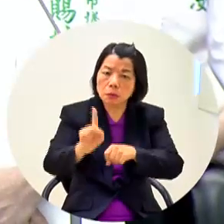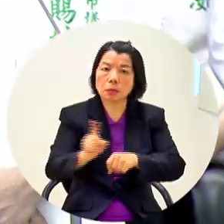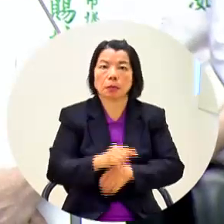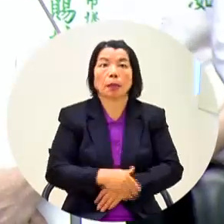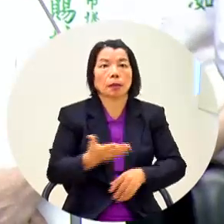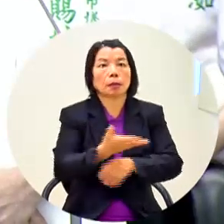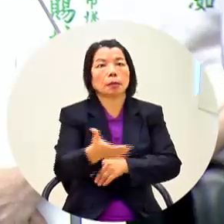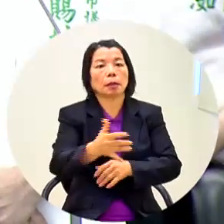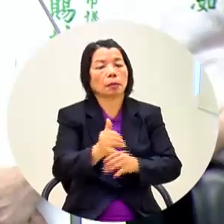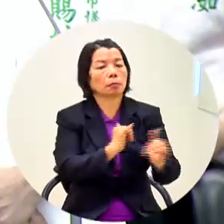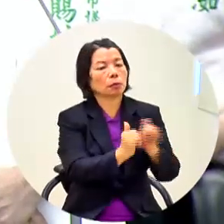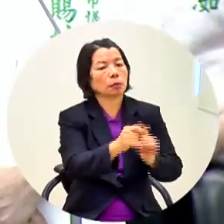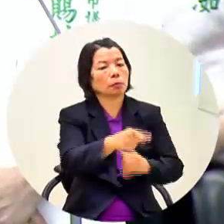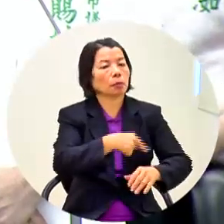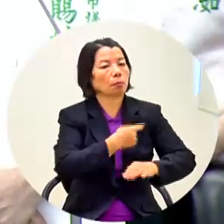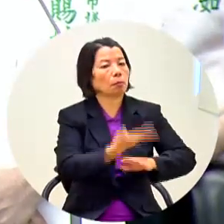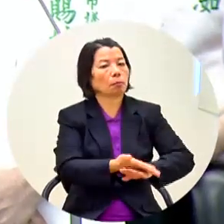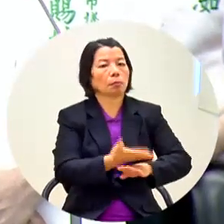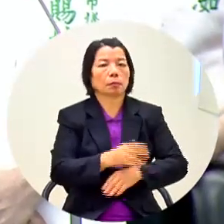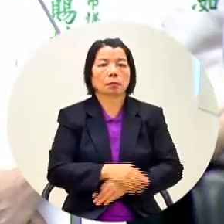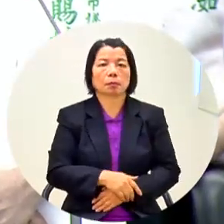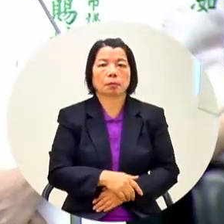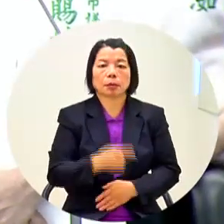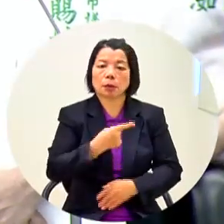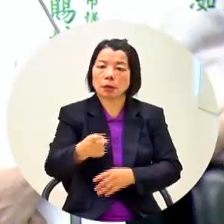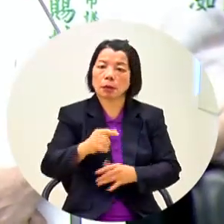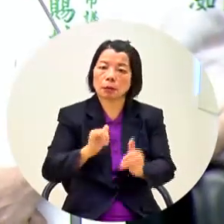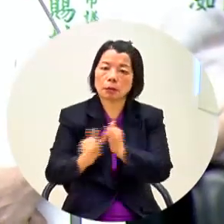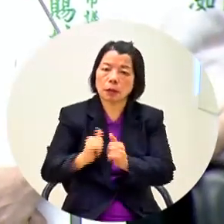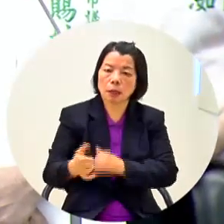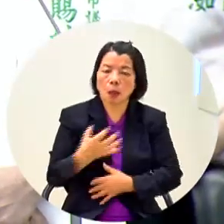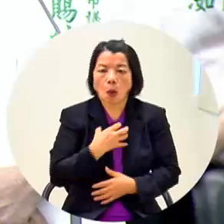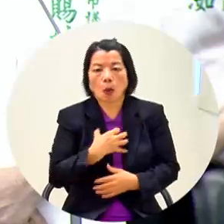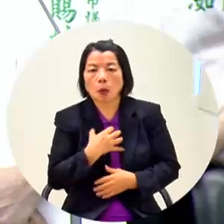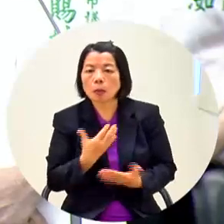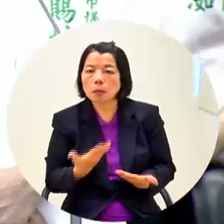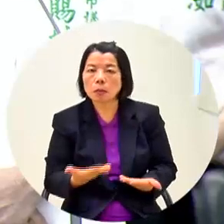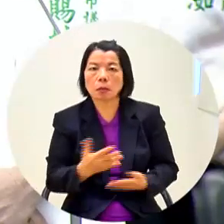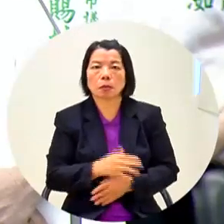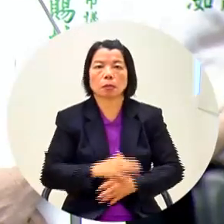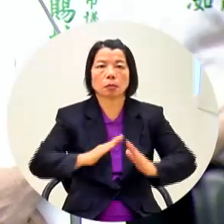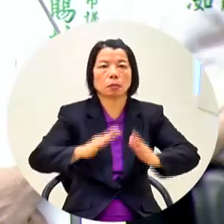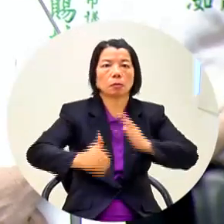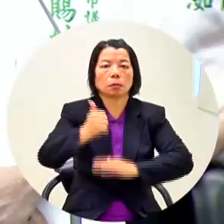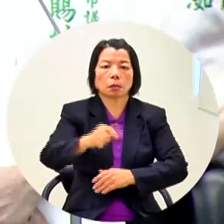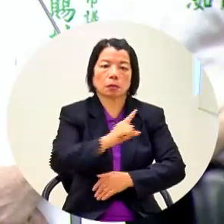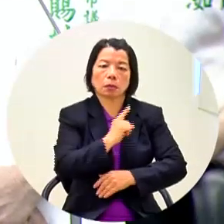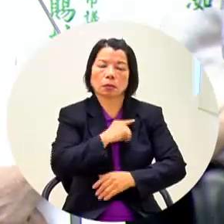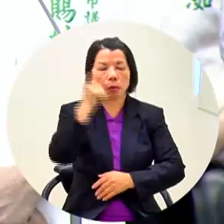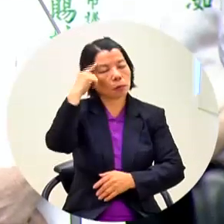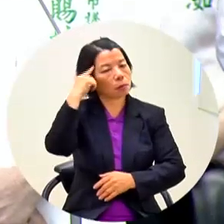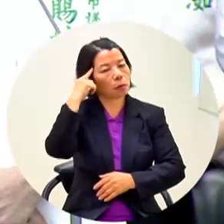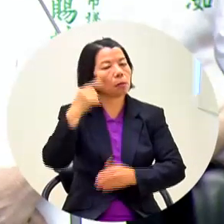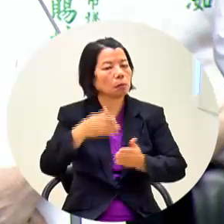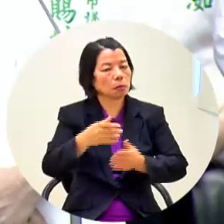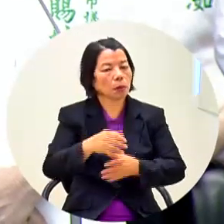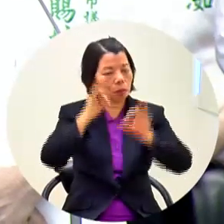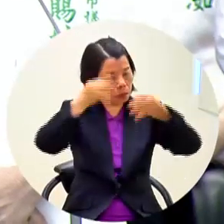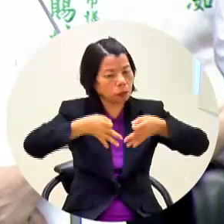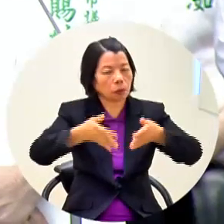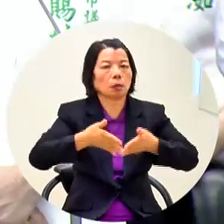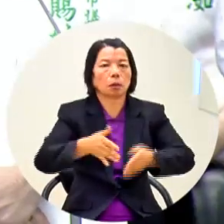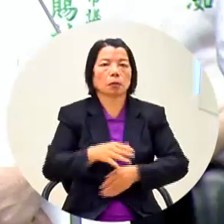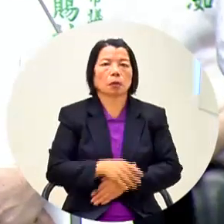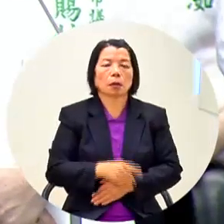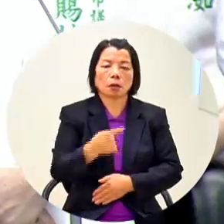市民安心，还是要让人人自危？哦，这点市长你自己要想清楚啊。当然我知道说你要